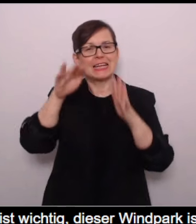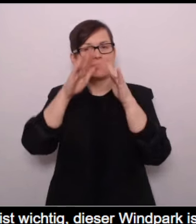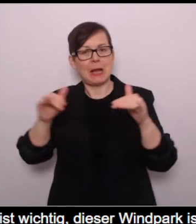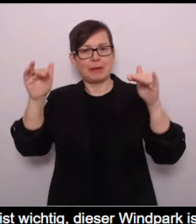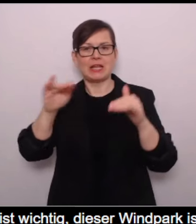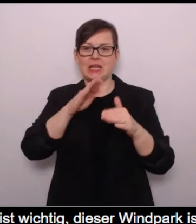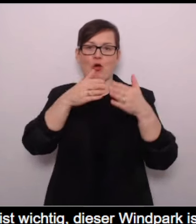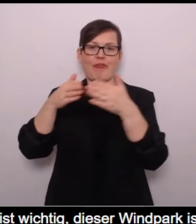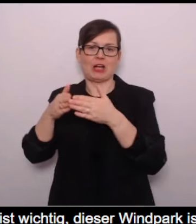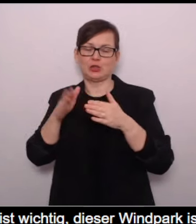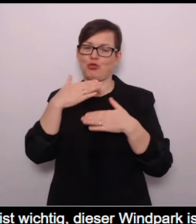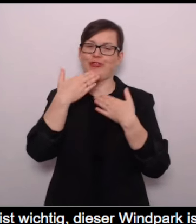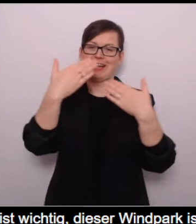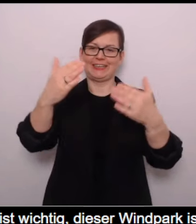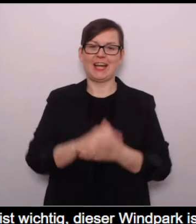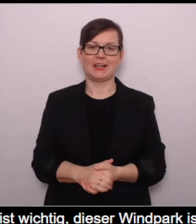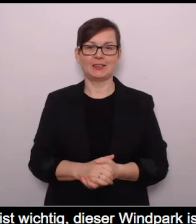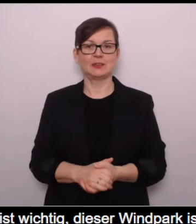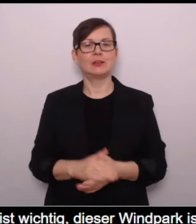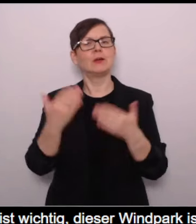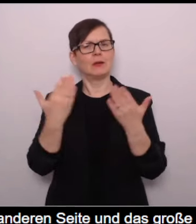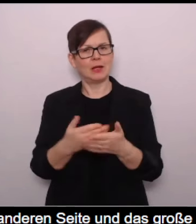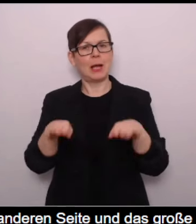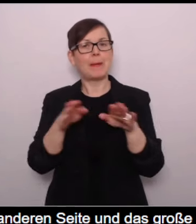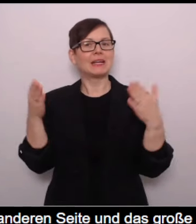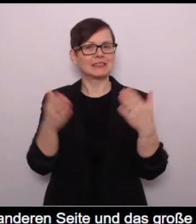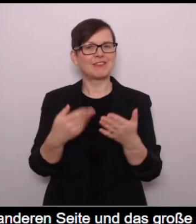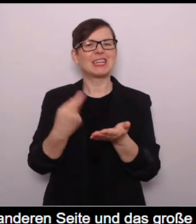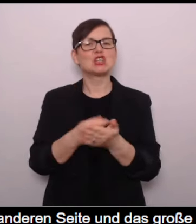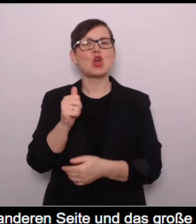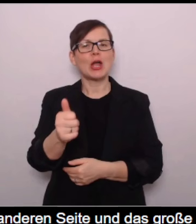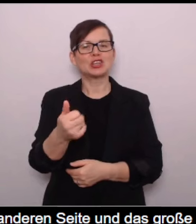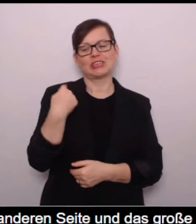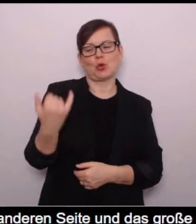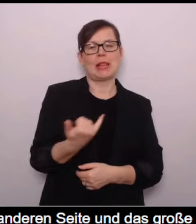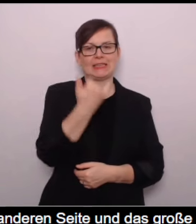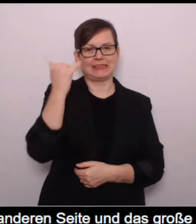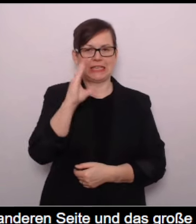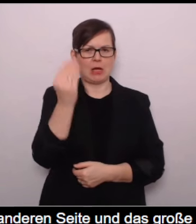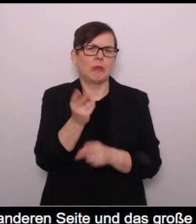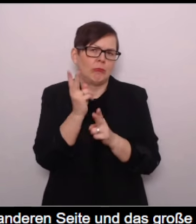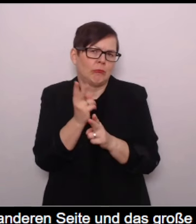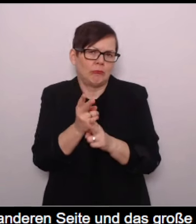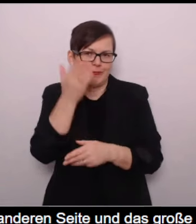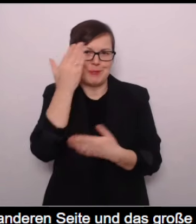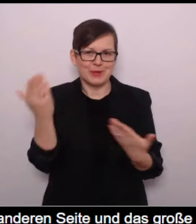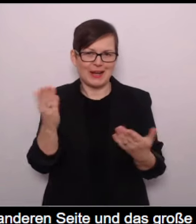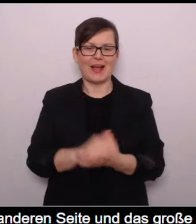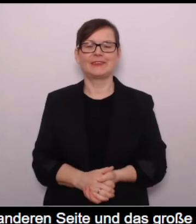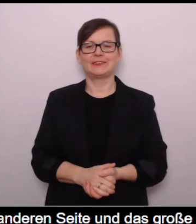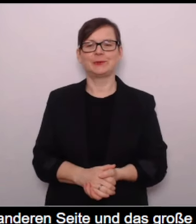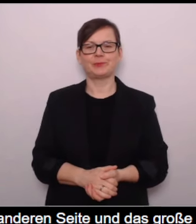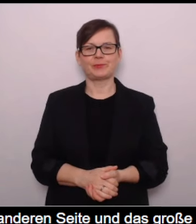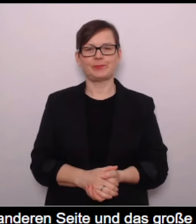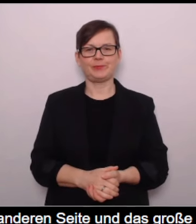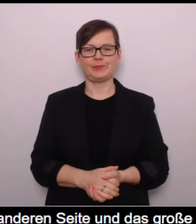insbesondere durch den Ministerpräsidenten, Freien Wähler, das gesamte Kabinett, die Fraktionen. Die Basis des Haushalts und der Haushaltsplanung ist und bleibt